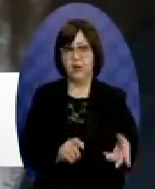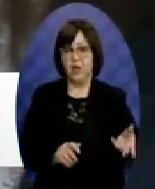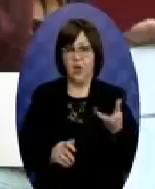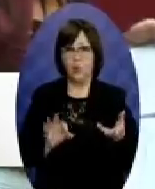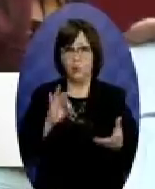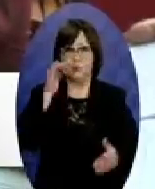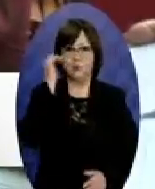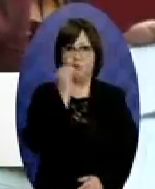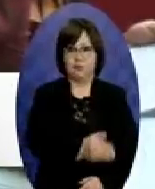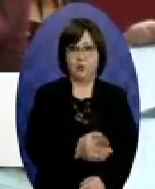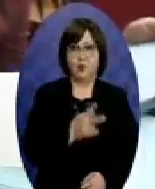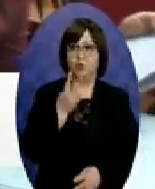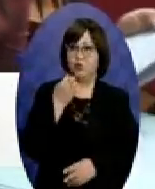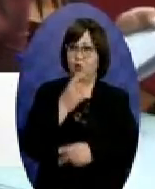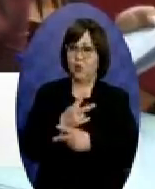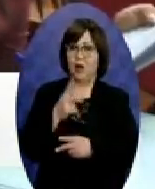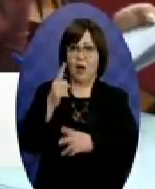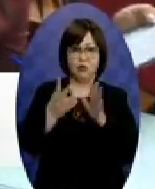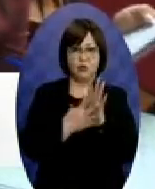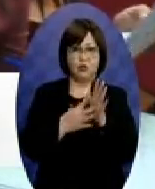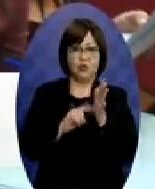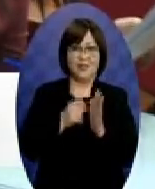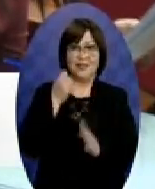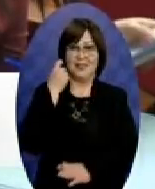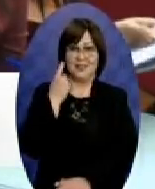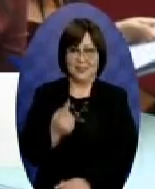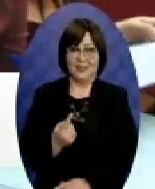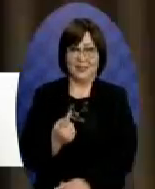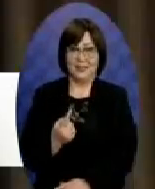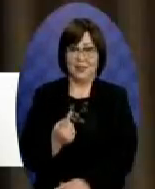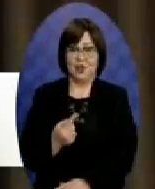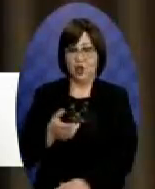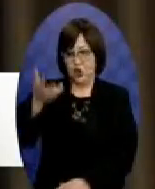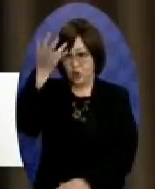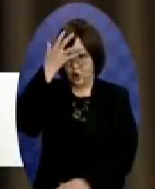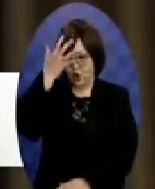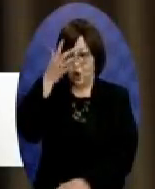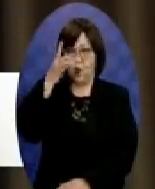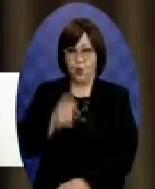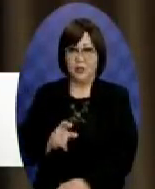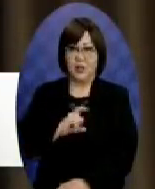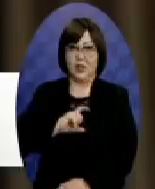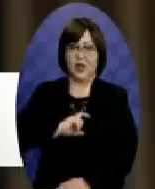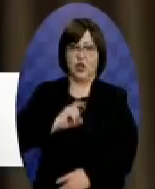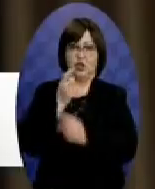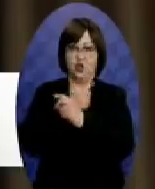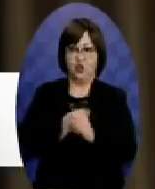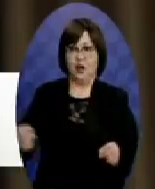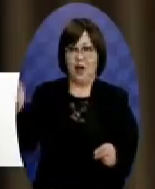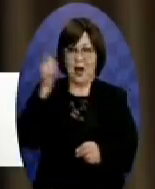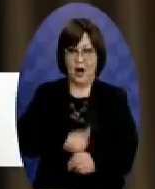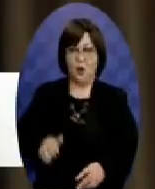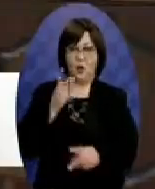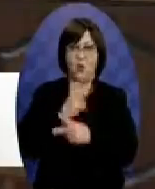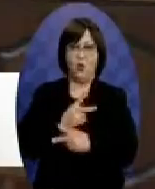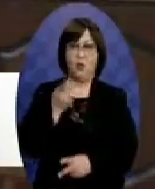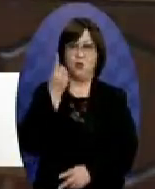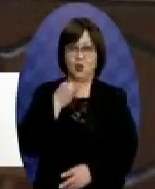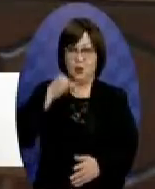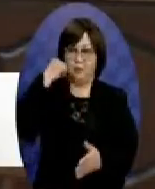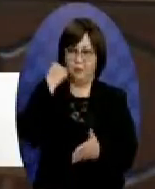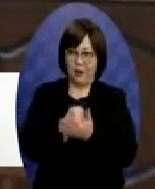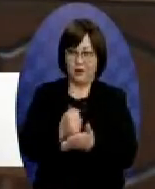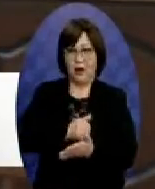хуульчилсан үндсэн хуулийн 19-р зүйлийн 1-р хэсгийг төрөөс хүний эрх эрэгчлэг ханх хуйц хууль зүйн баталгааг